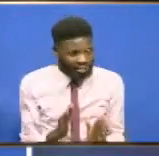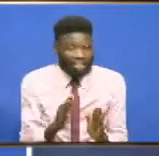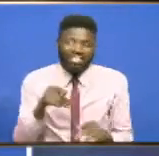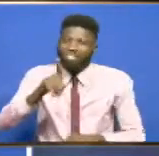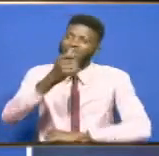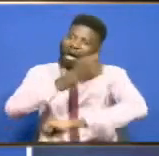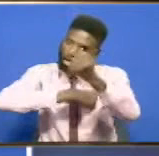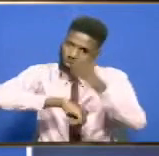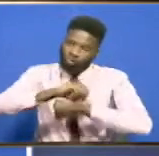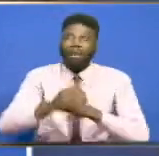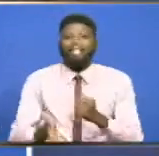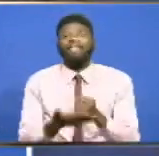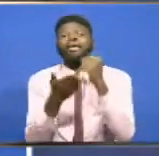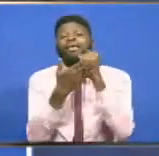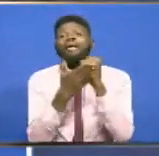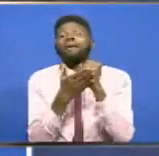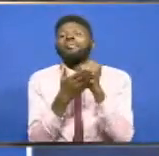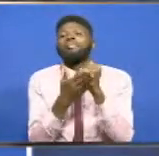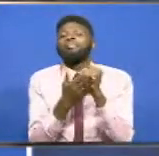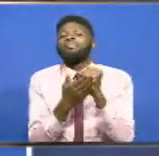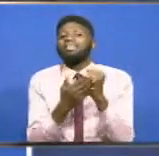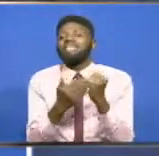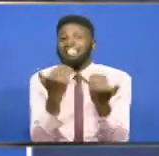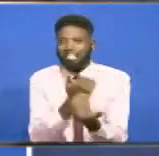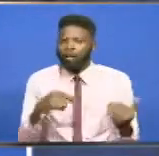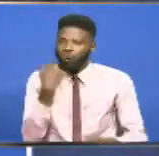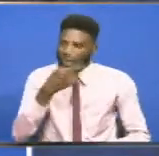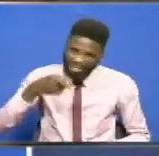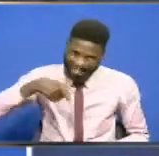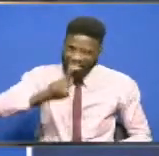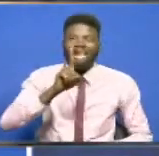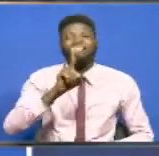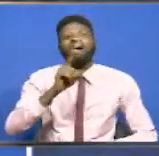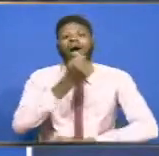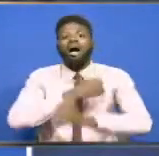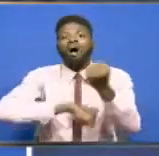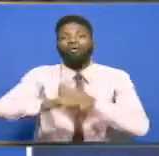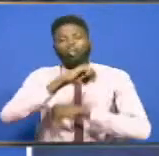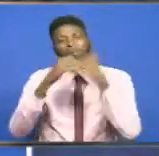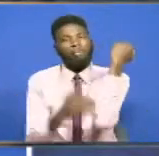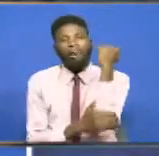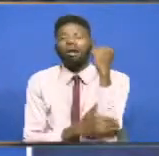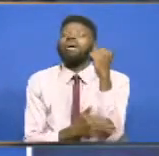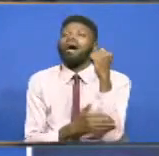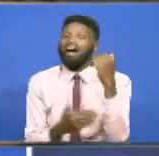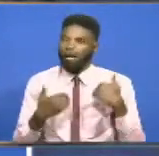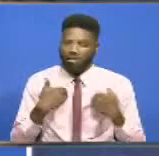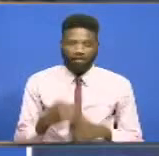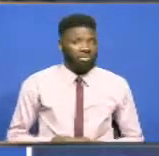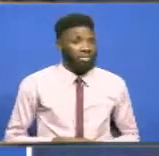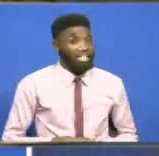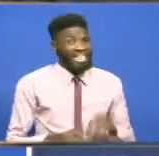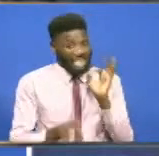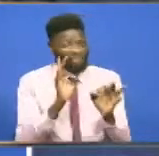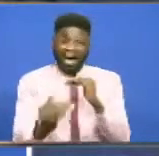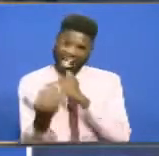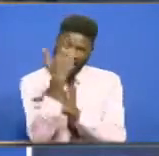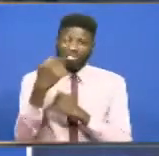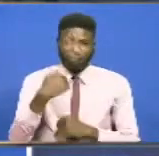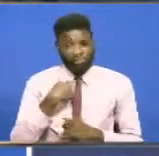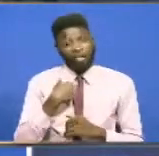wanafunzi wanaotekeleza visa hivyo. If you are to ask my very frank opinion, maybe I'm living in the past, but I hope that in